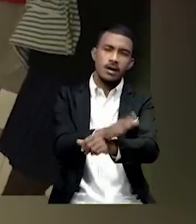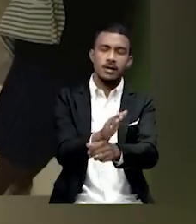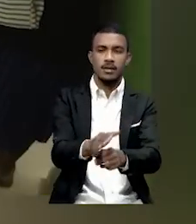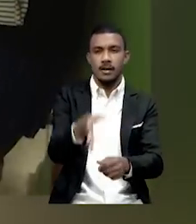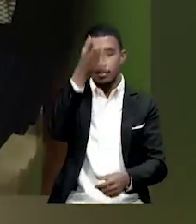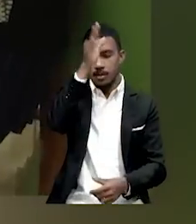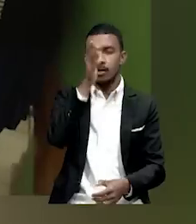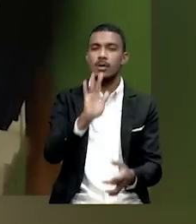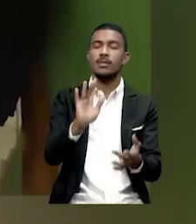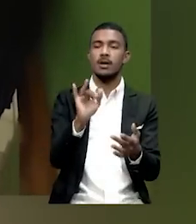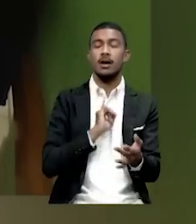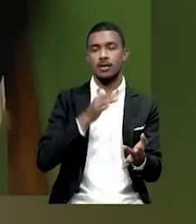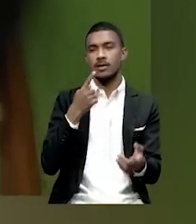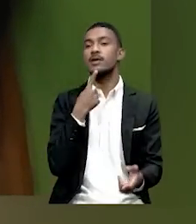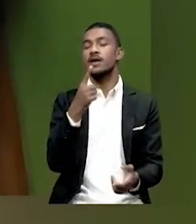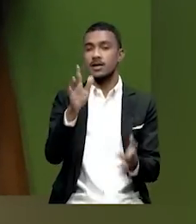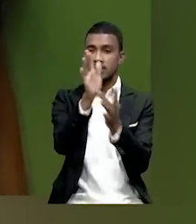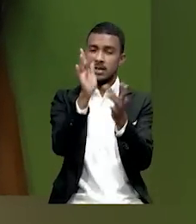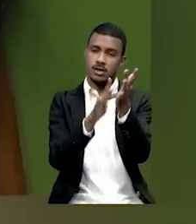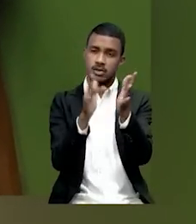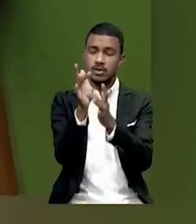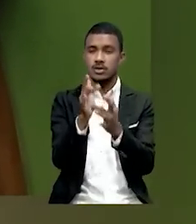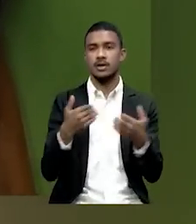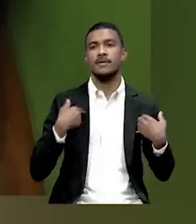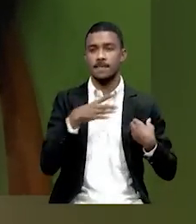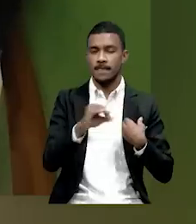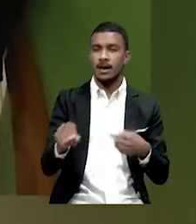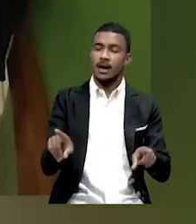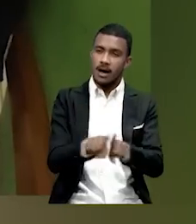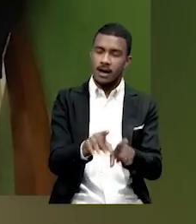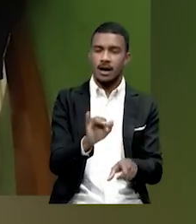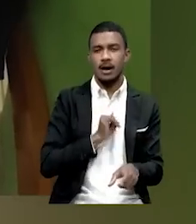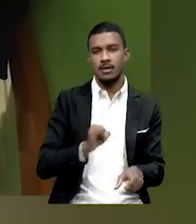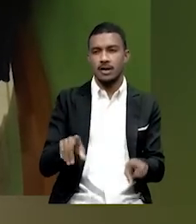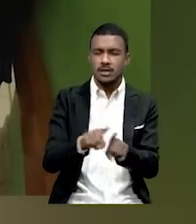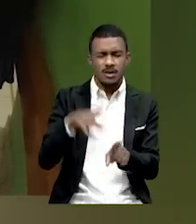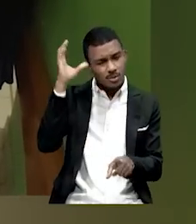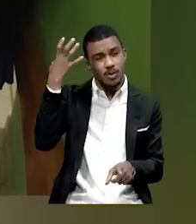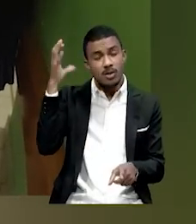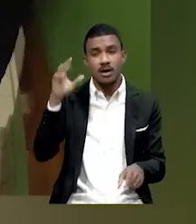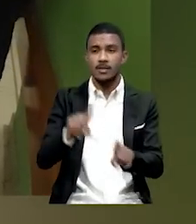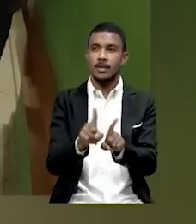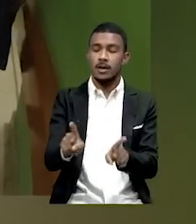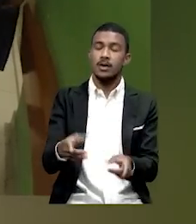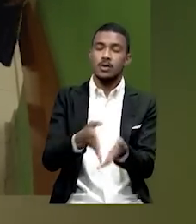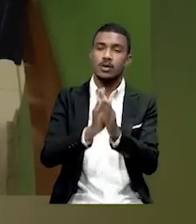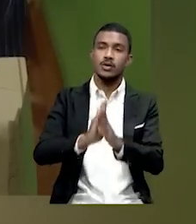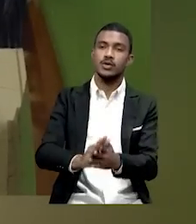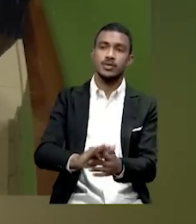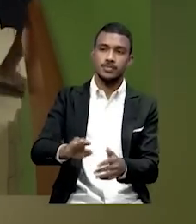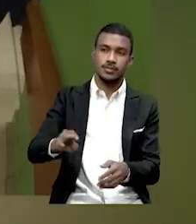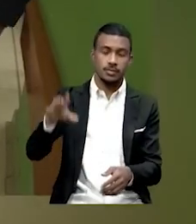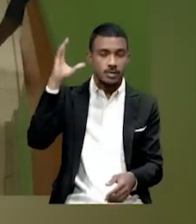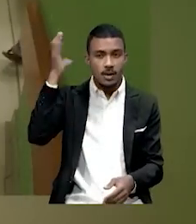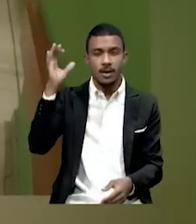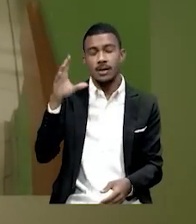ya Jesus dan Jesus sawane barak rosan sar abala mai de sat se bulak de tuna sa ne mare be mana suha dia me ite buka se